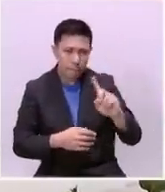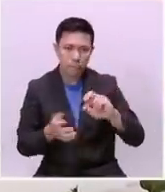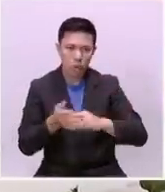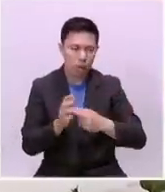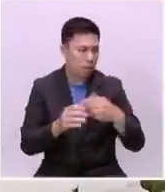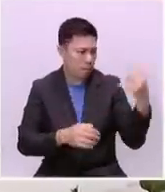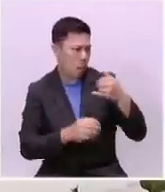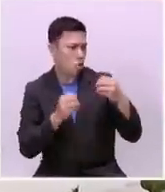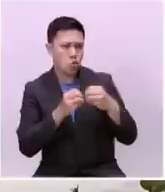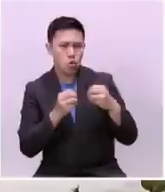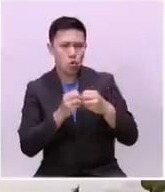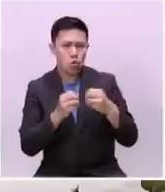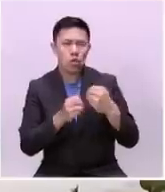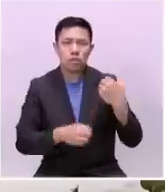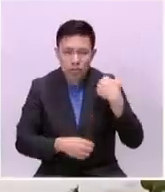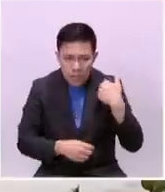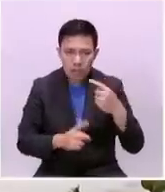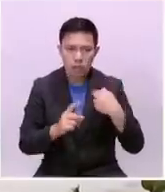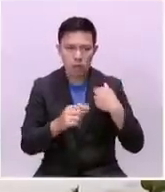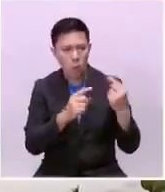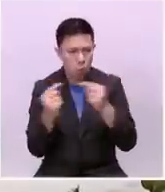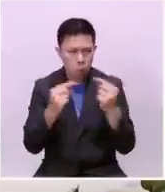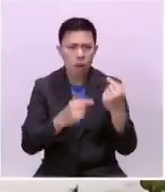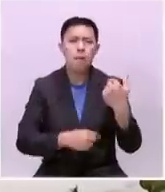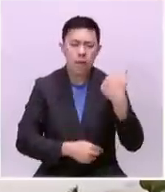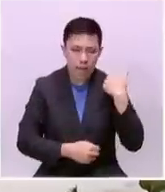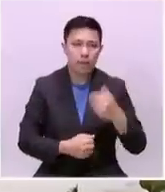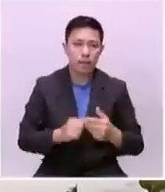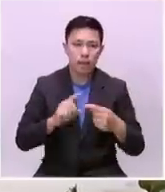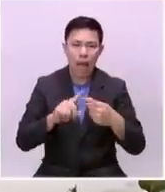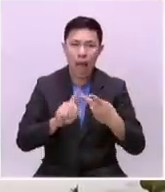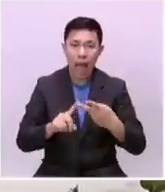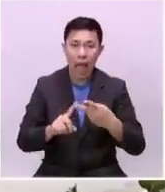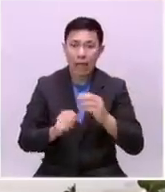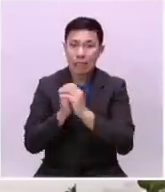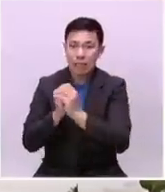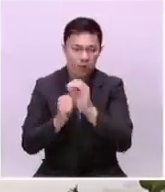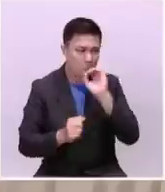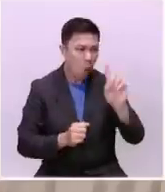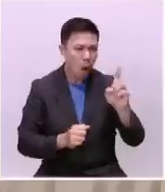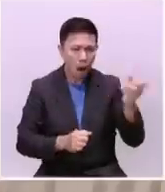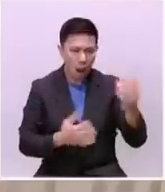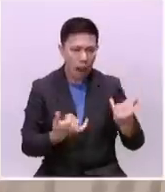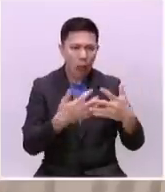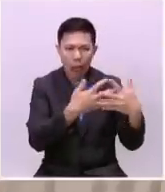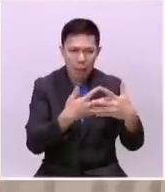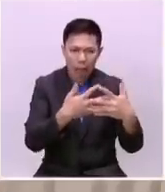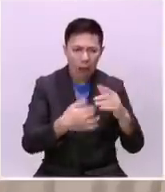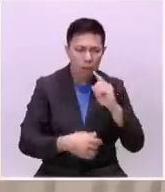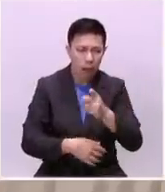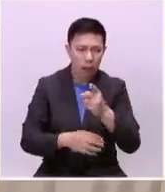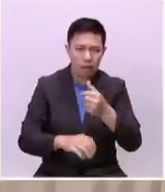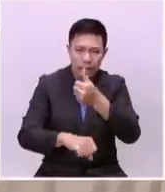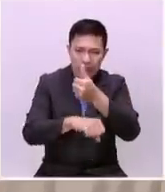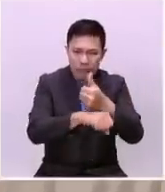การแทรกแซงกิจการภายในและมีการตอบโต้มาโดยตลอดเลยค่ะรวมถึงนายหวังอี้ยังประณามการคว่ำบาตรล่าสุดของสหรัฐที่มีต่อเจ้าหน้